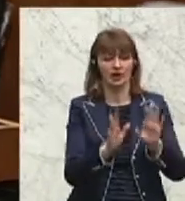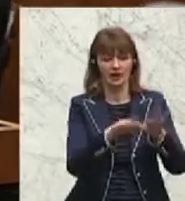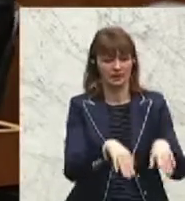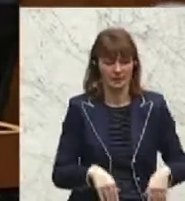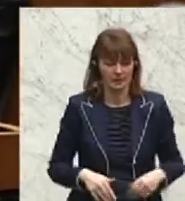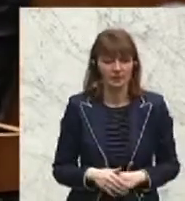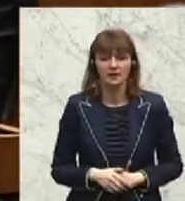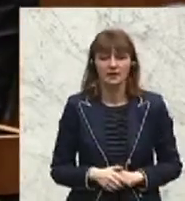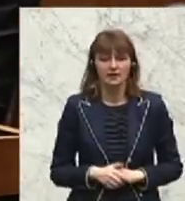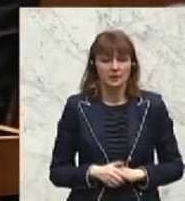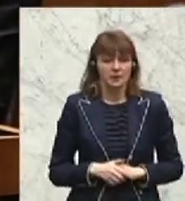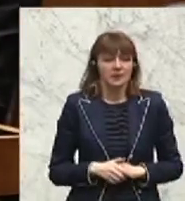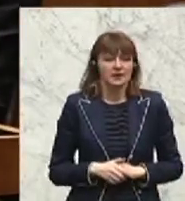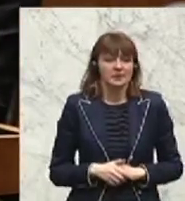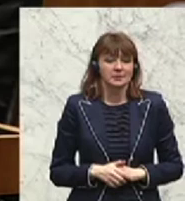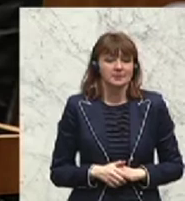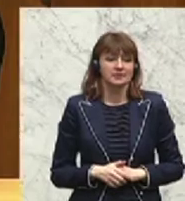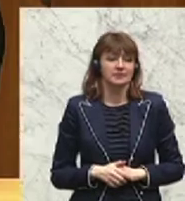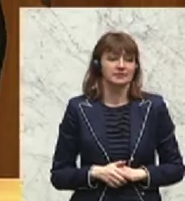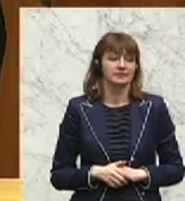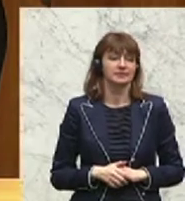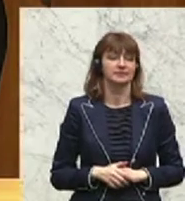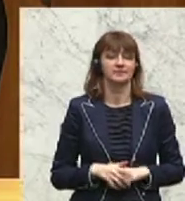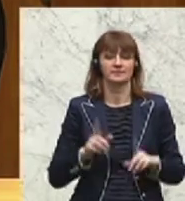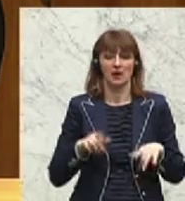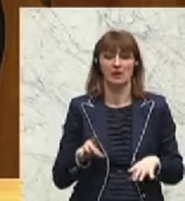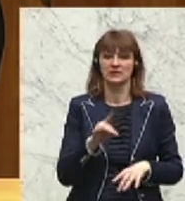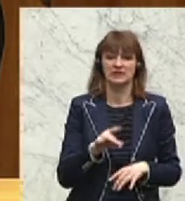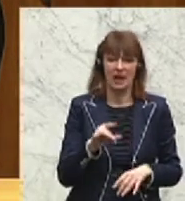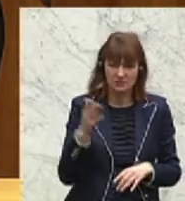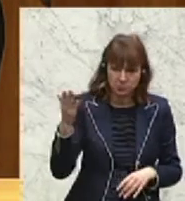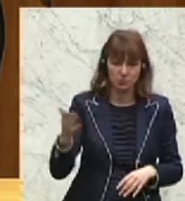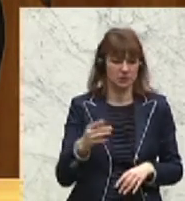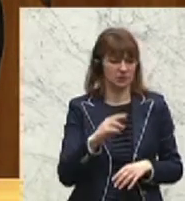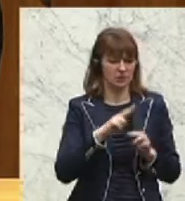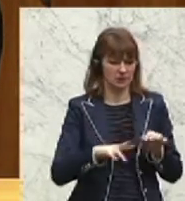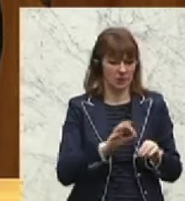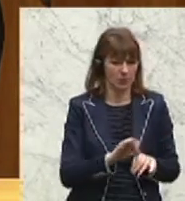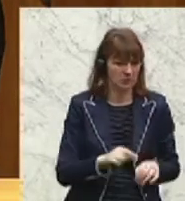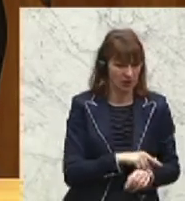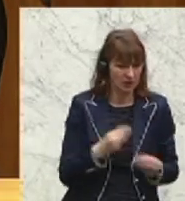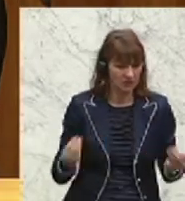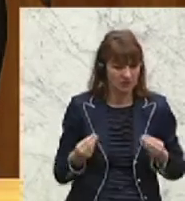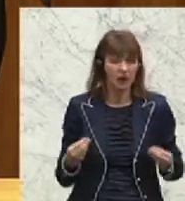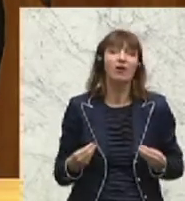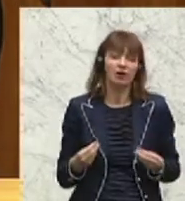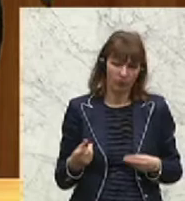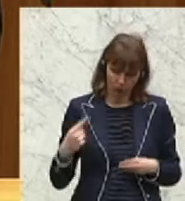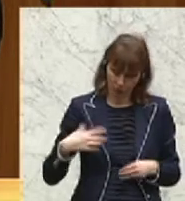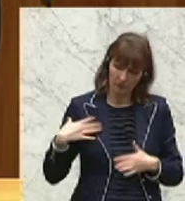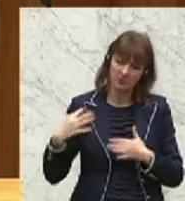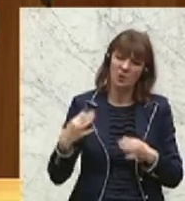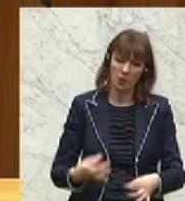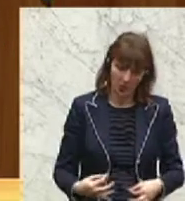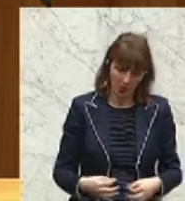Aber die Vorgänge in Salzburg und Niederösterreich wären wiederholbar. Und das ist eigentlich